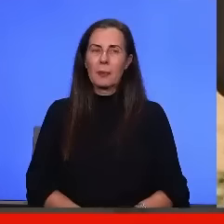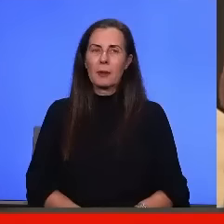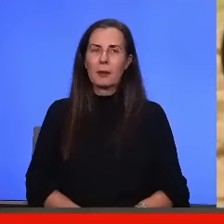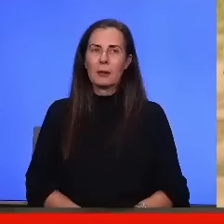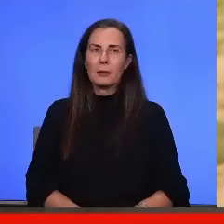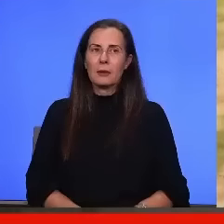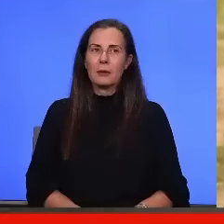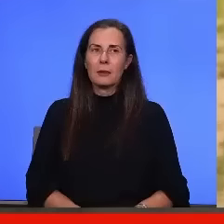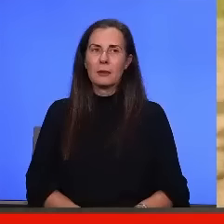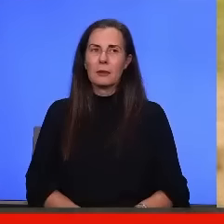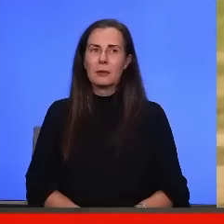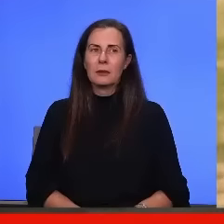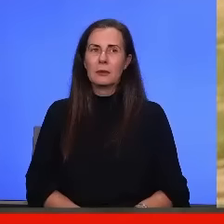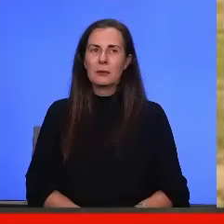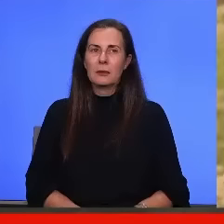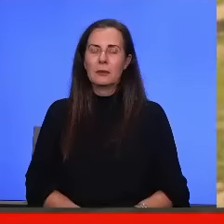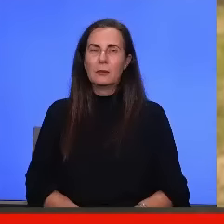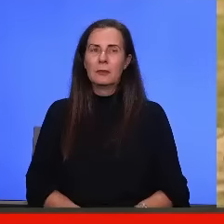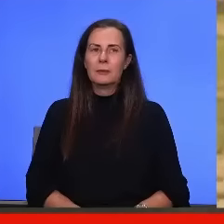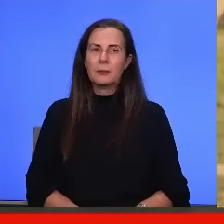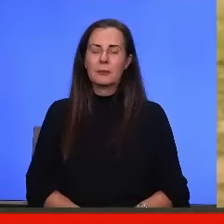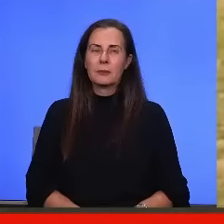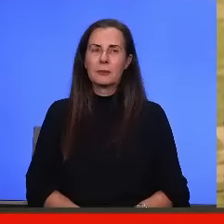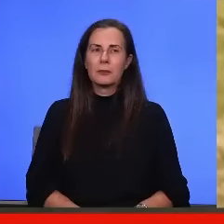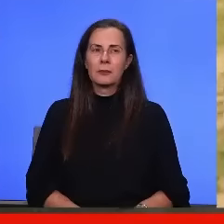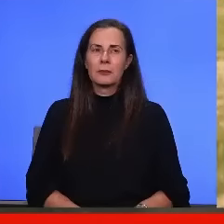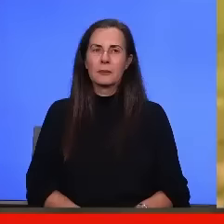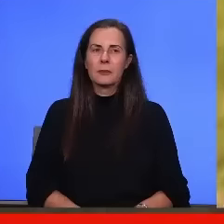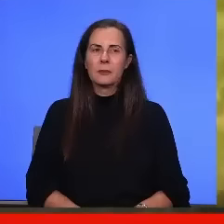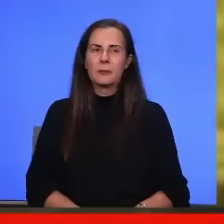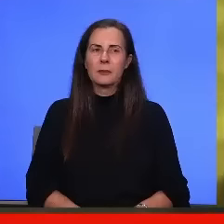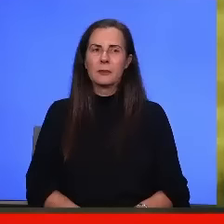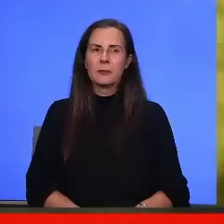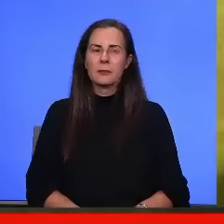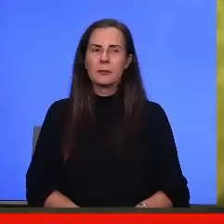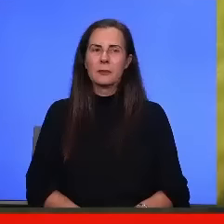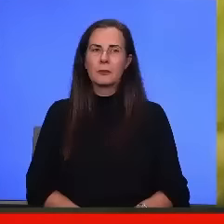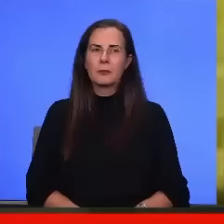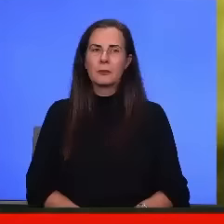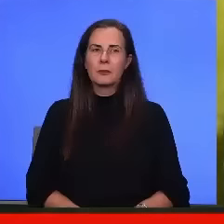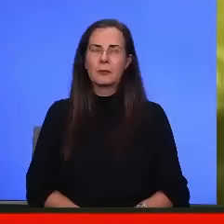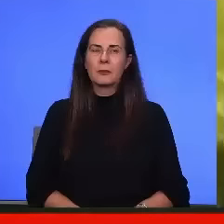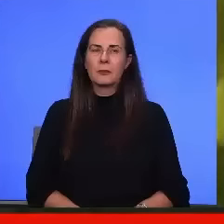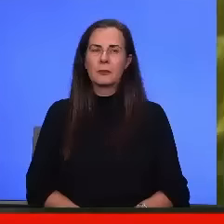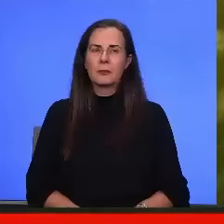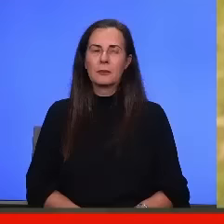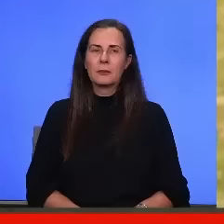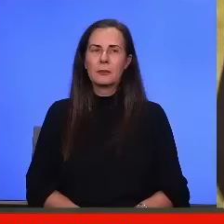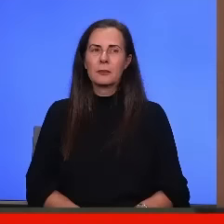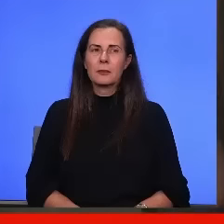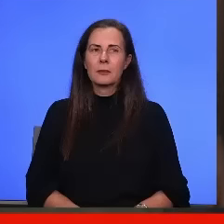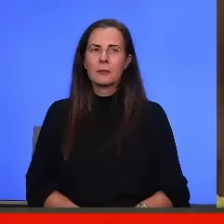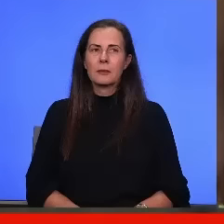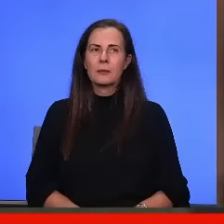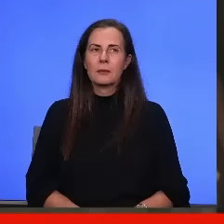אביעד, אביעד, אביעד, איי, איי, איי, איי, איי, גיגי, גיגי, גיגי.